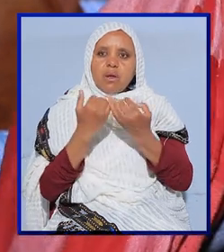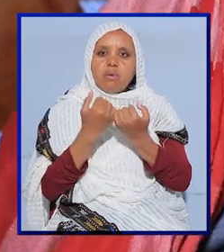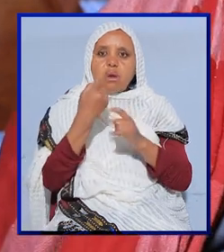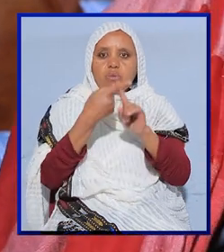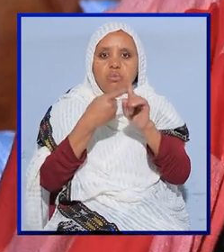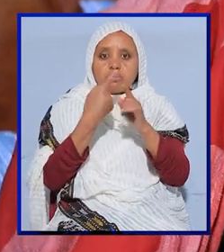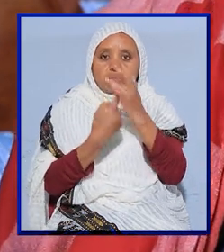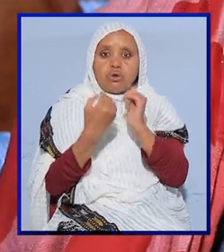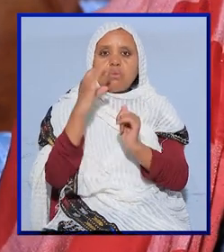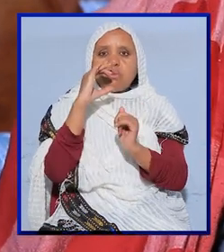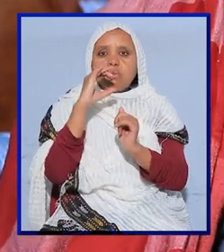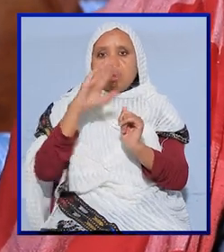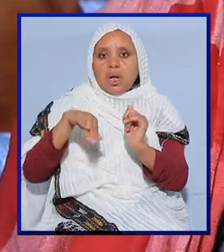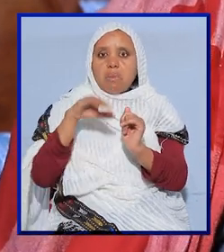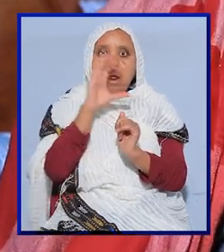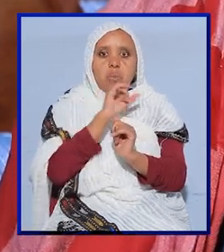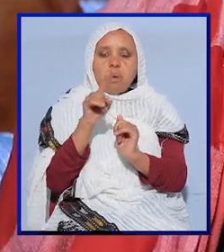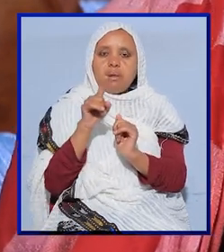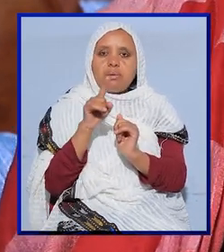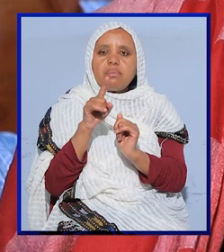አሁን አልቋል አንድ ወር ምናምን ቢቀረው ነው